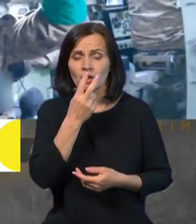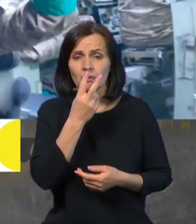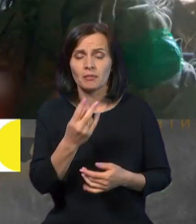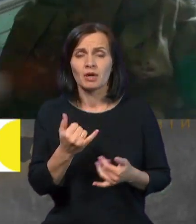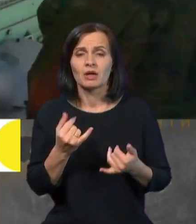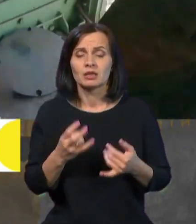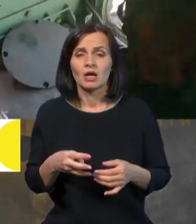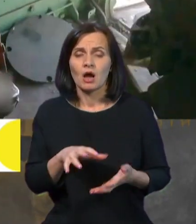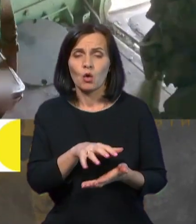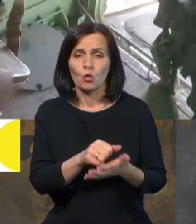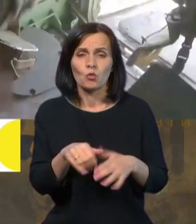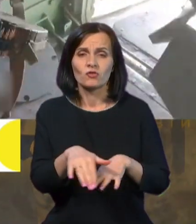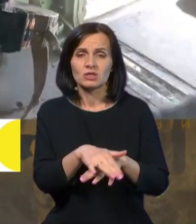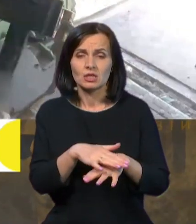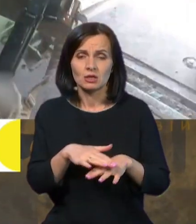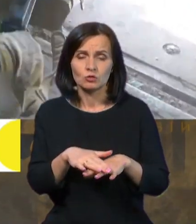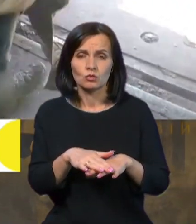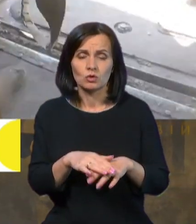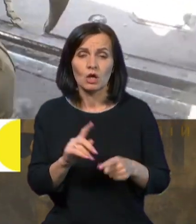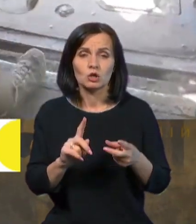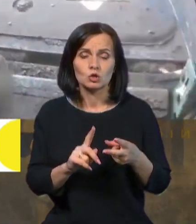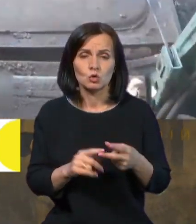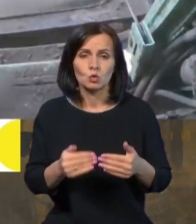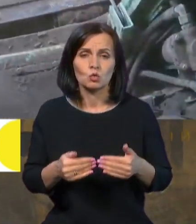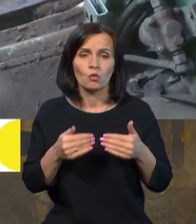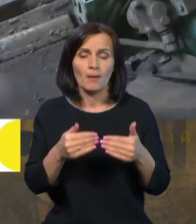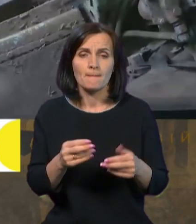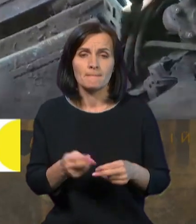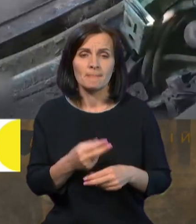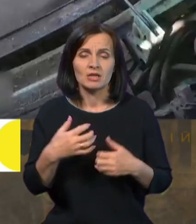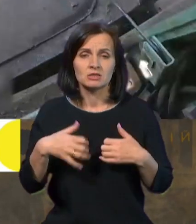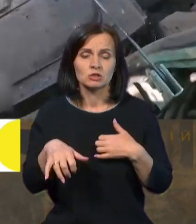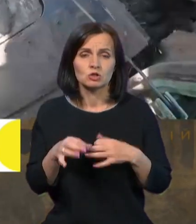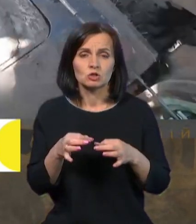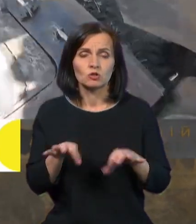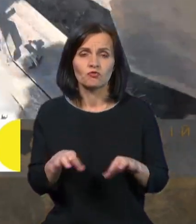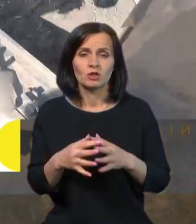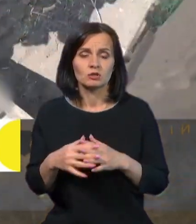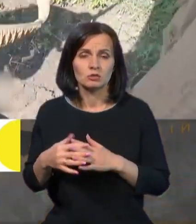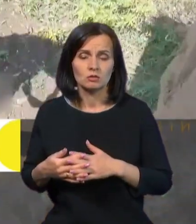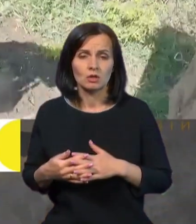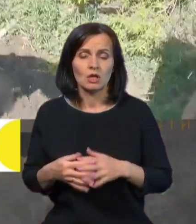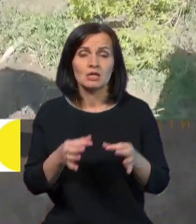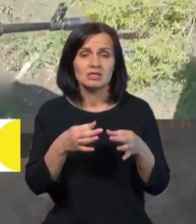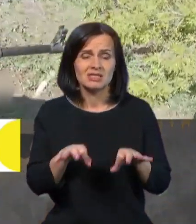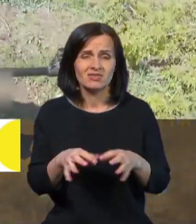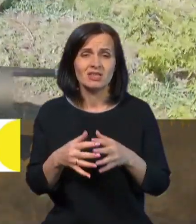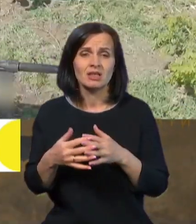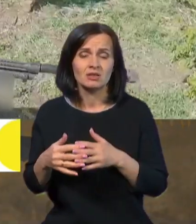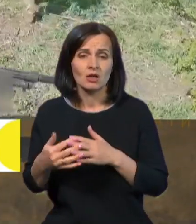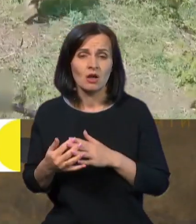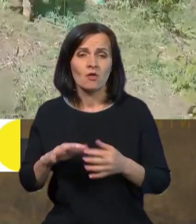на окупованих територіях. І другий етап – безпосереднє звільнення населених пунктів. Причому звільнення населених